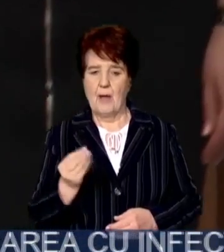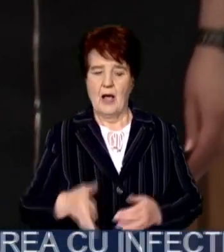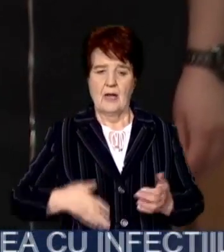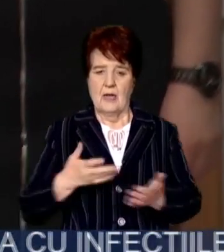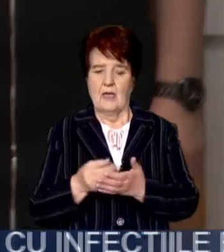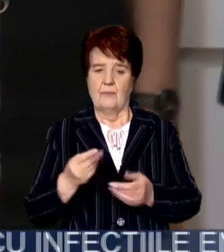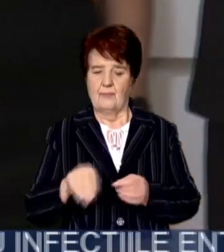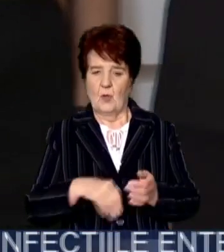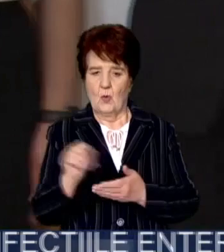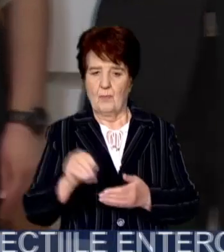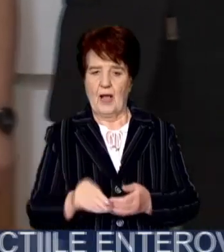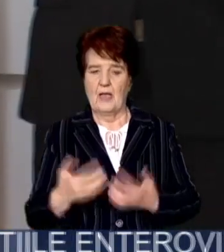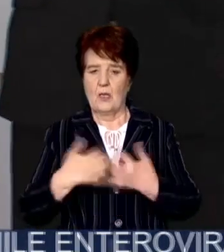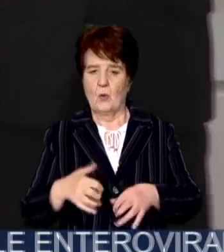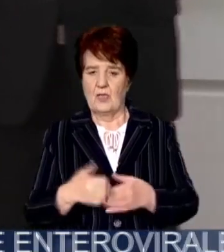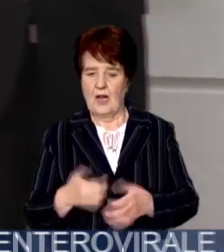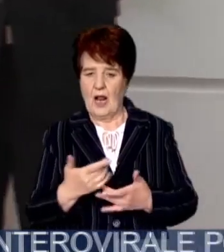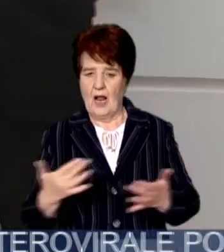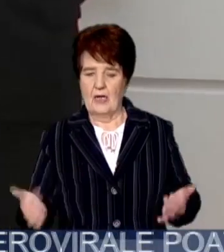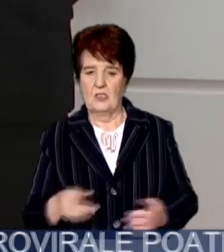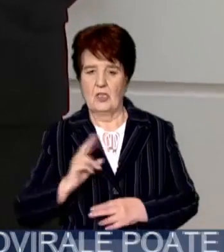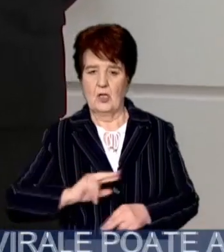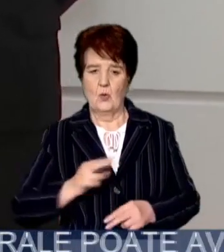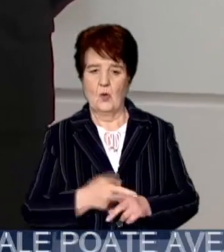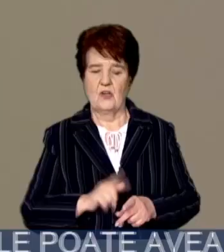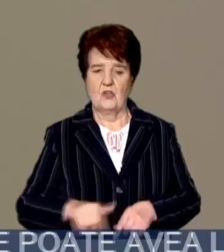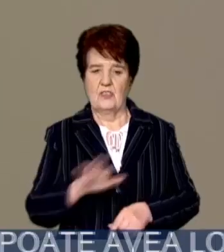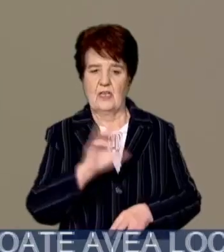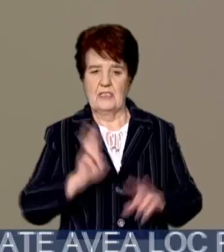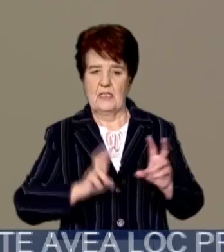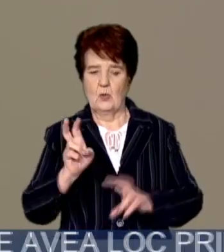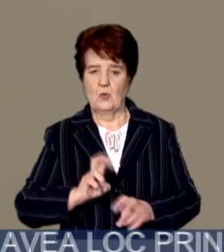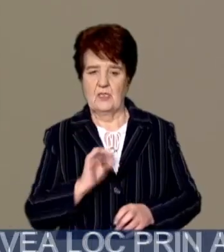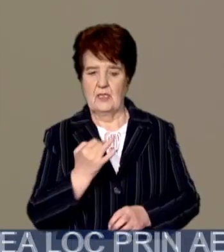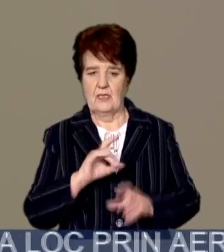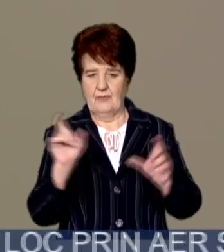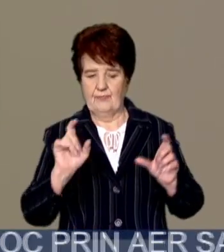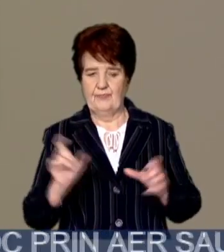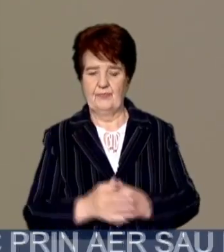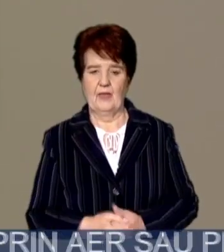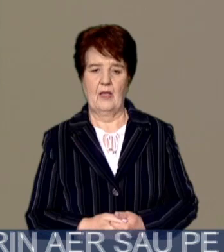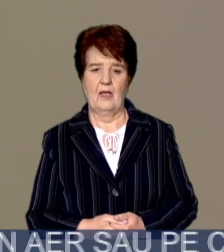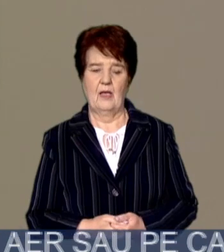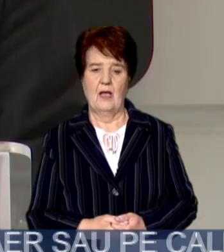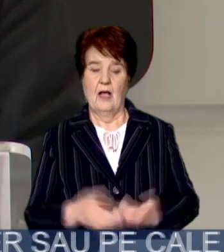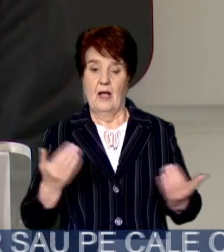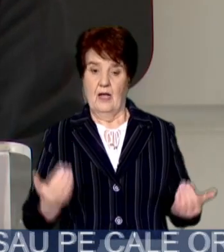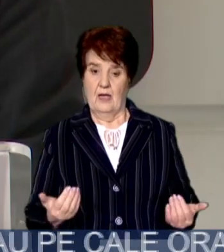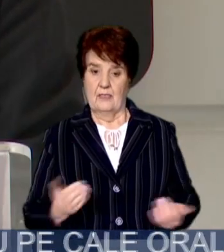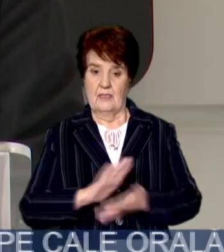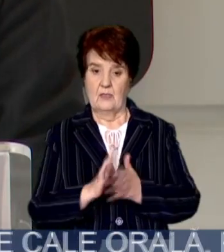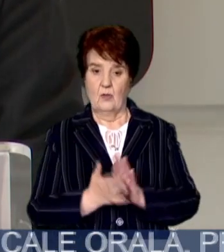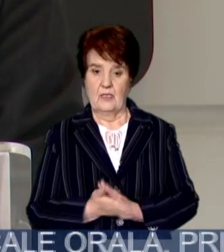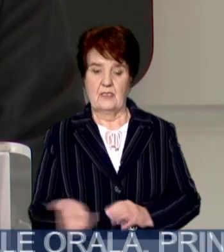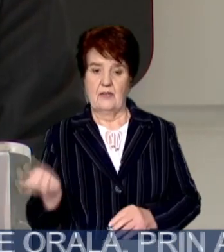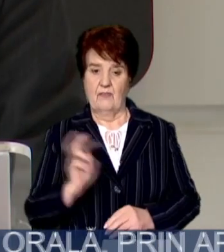procurarea utilajului performant și facilitarea procesului de lucru al acestor instituții. Donația de astăzi vine